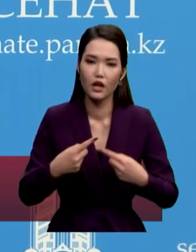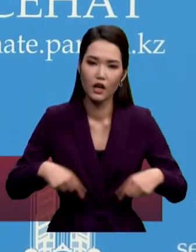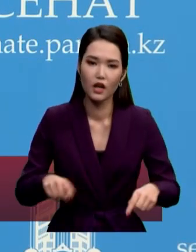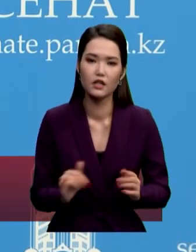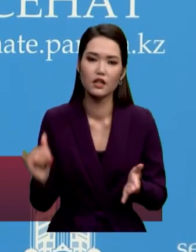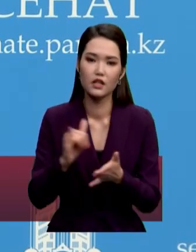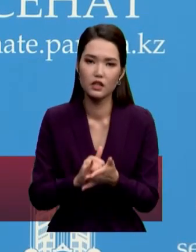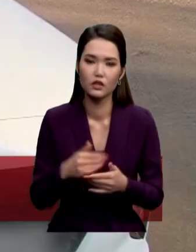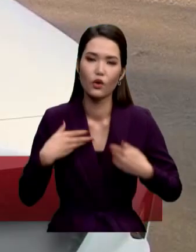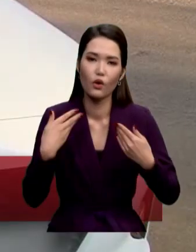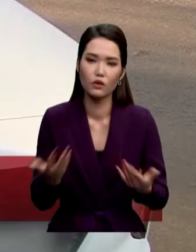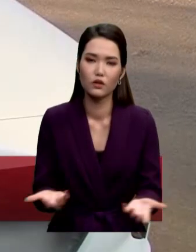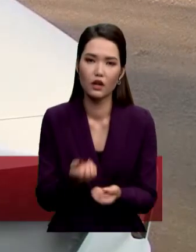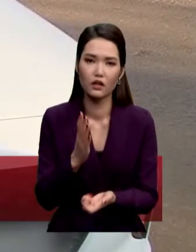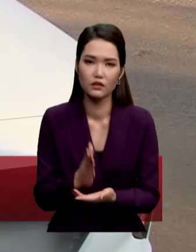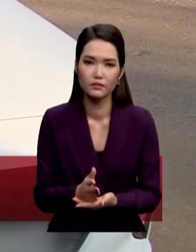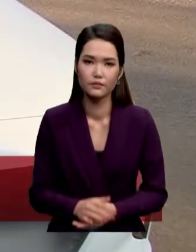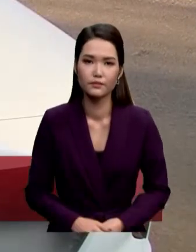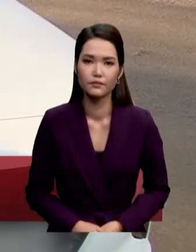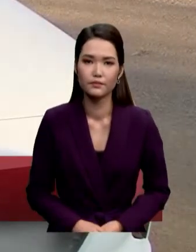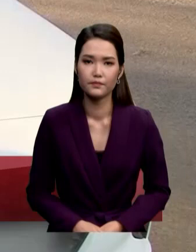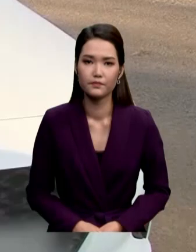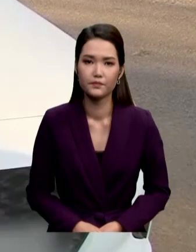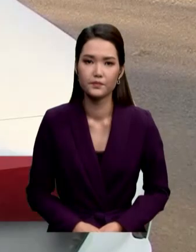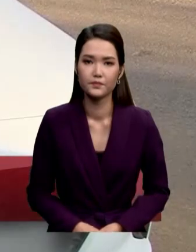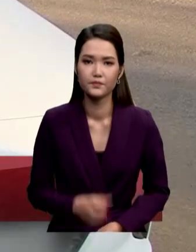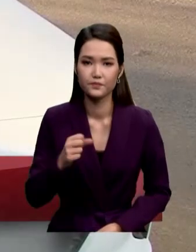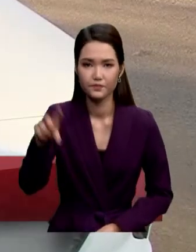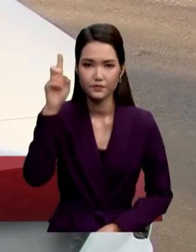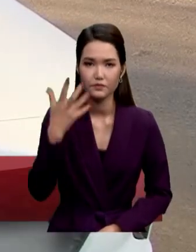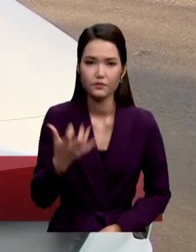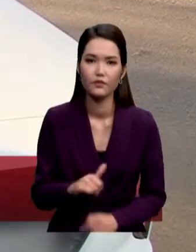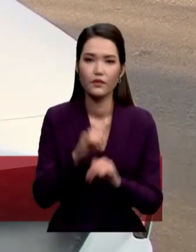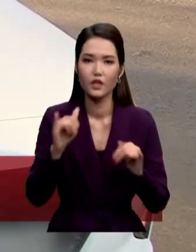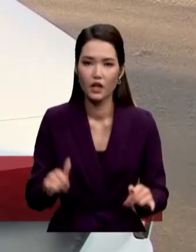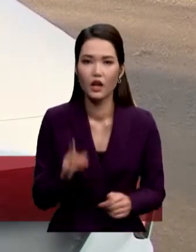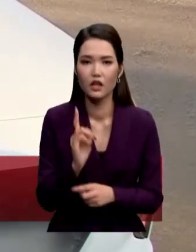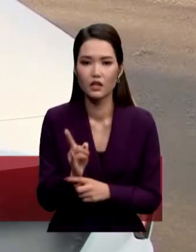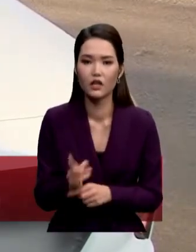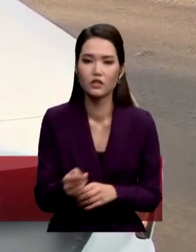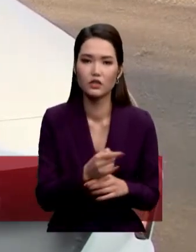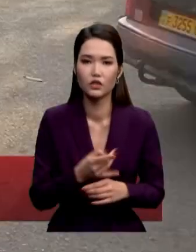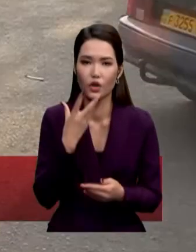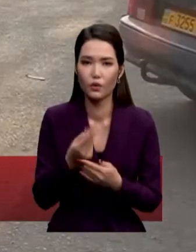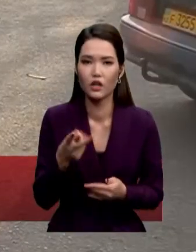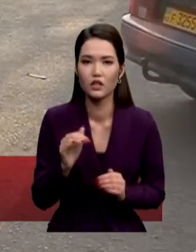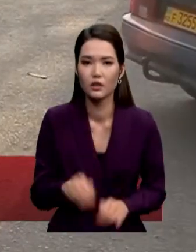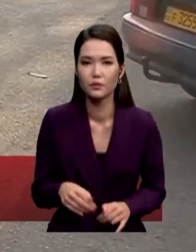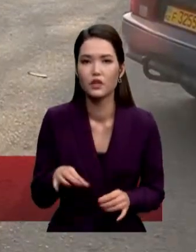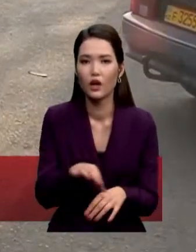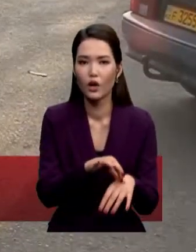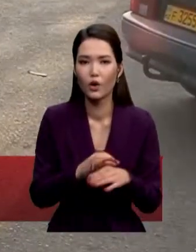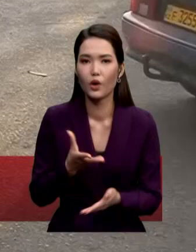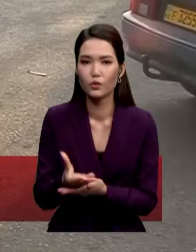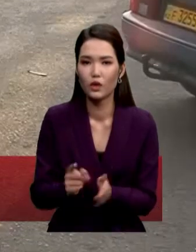енгізілген, біз осы ұсынысты қолдап жатырмыз. Ал ел бойынша 500 мыңнан астам такси жүргізушісі мен 2000-дай курьер салық төлейтін